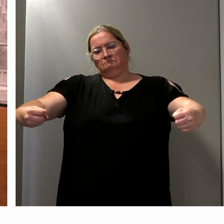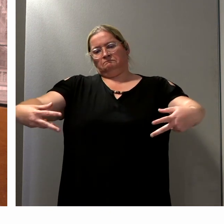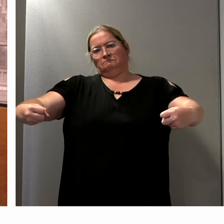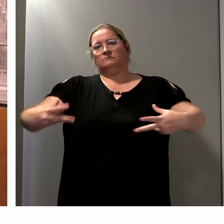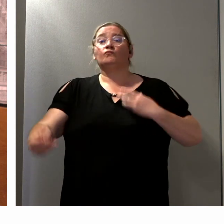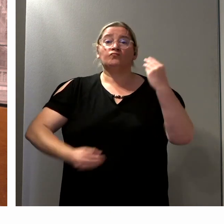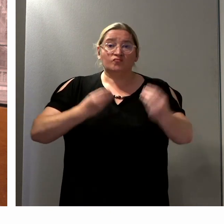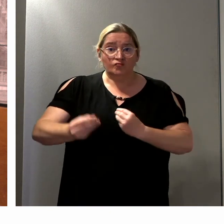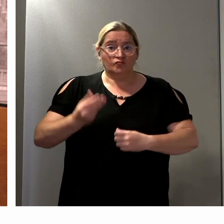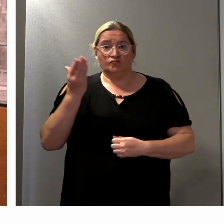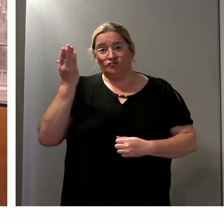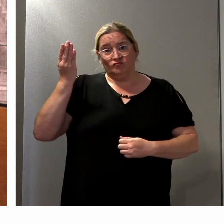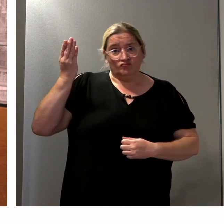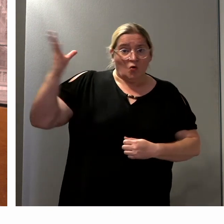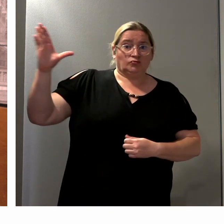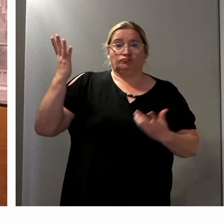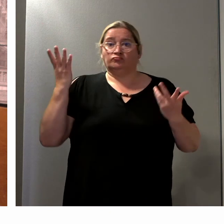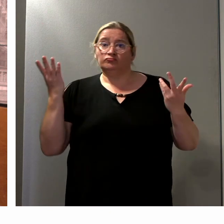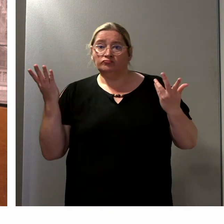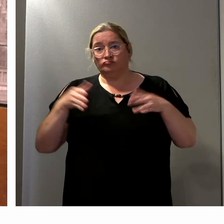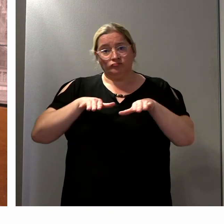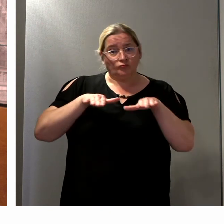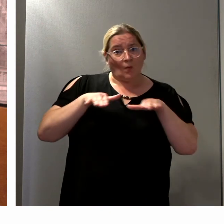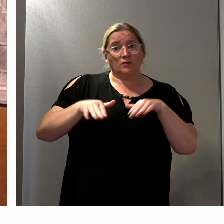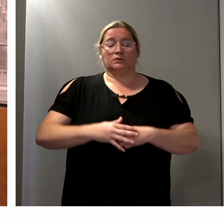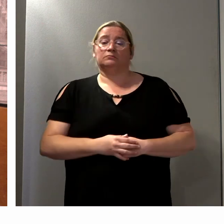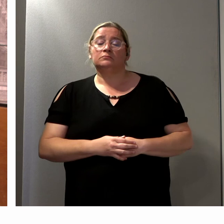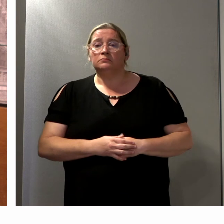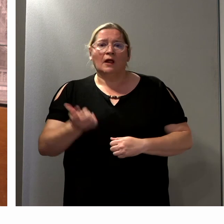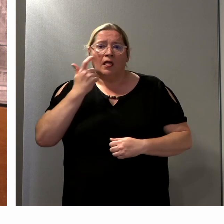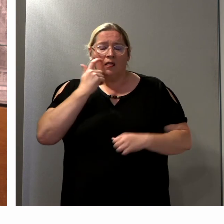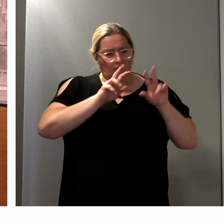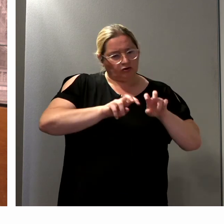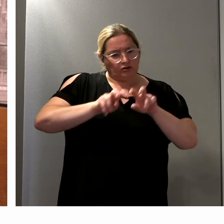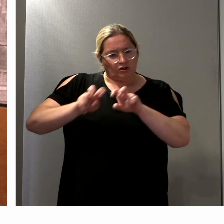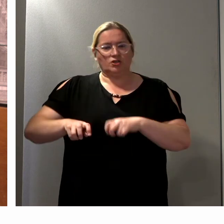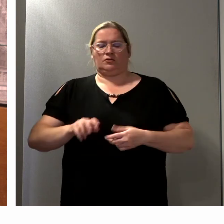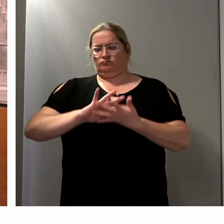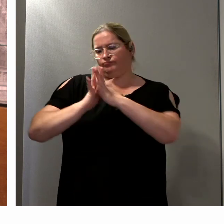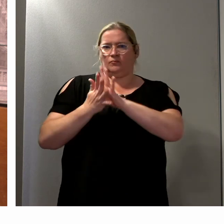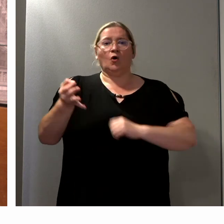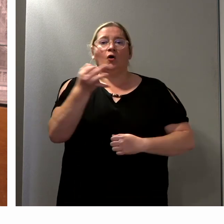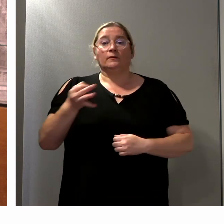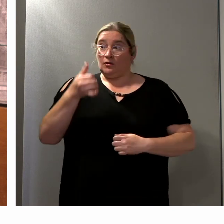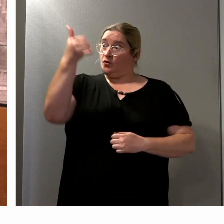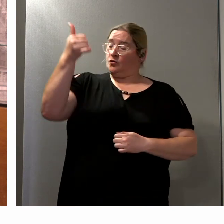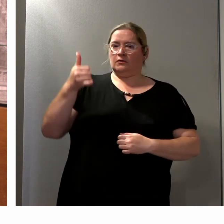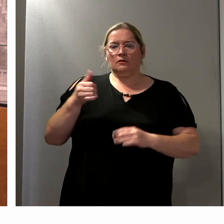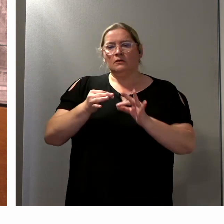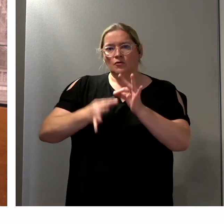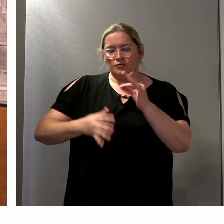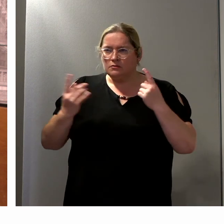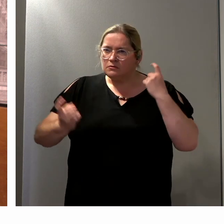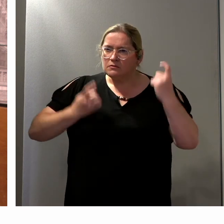sous-titrage ou d'autres champs qui ont été un petit peu, qui ont fait l'objet de différentes recherches. Et une solution nous a interrogé